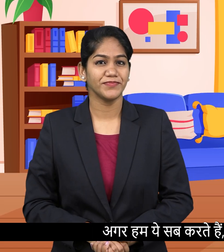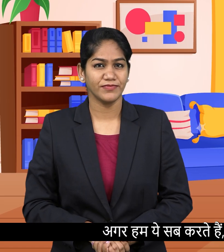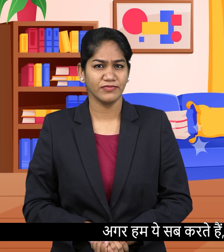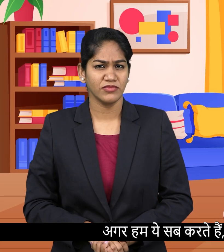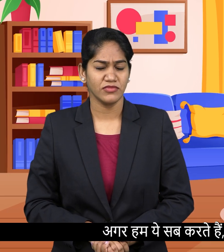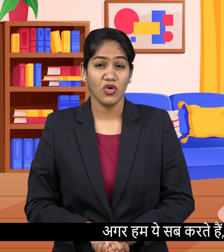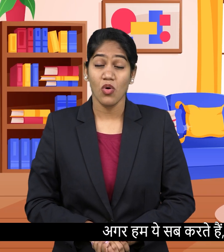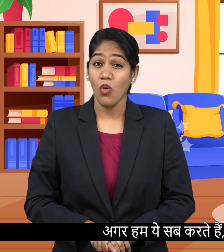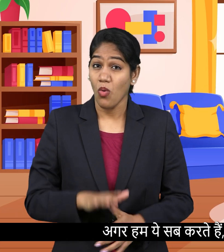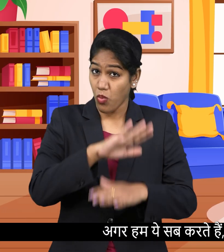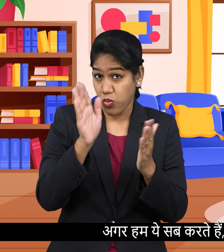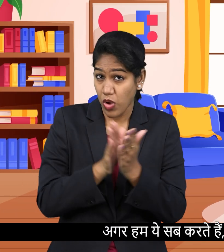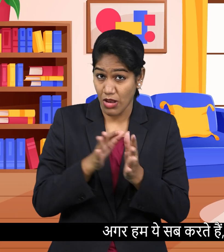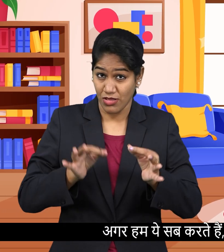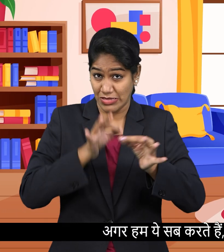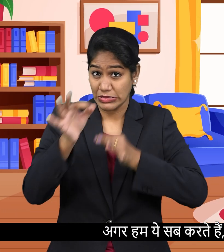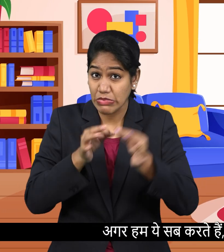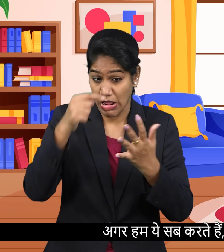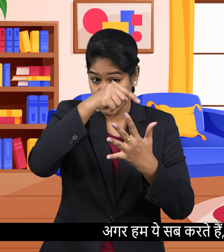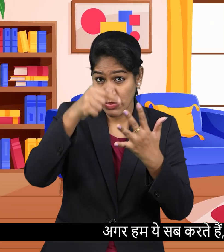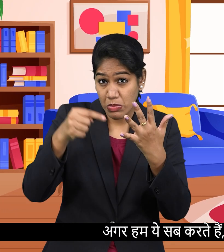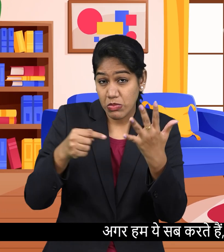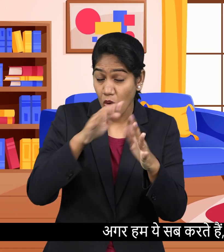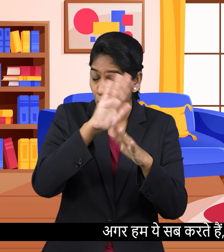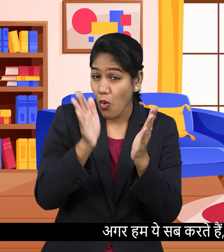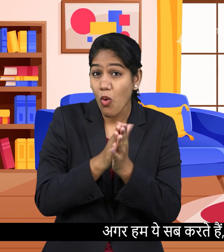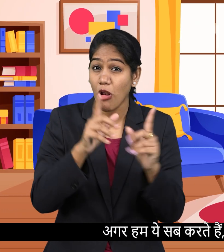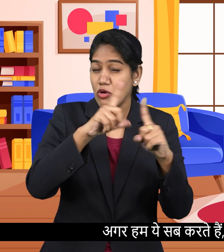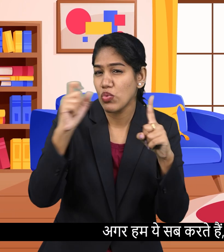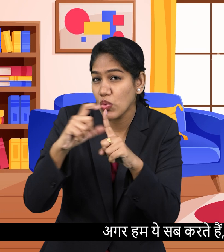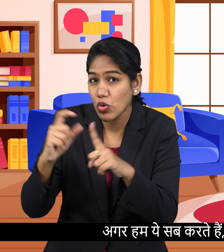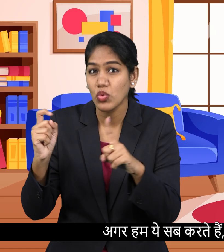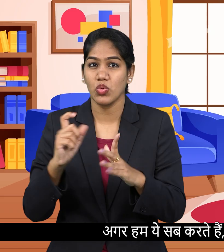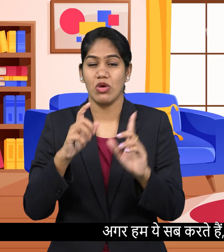अगर हम ये सब करते हैं तो हमारा घर साफ और खुशहाल रहेगा।